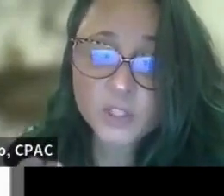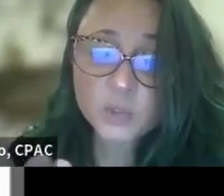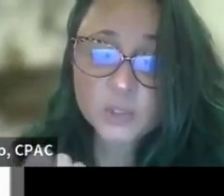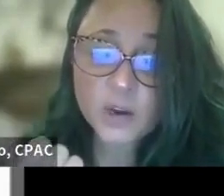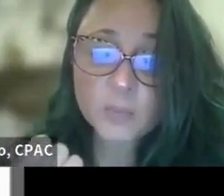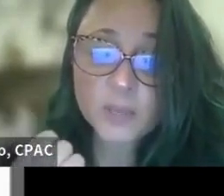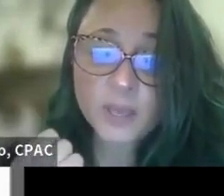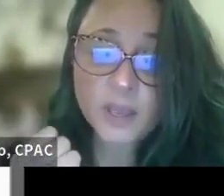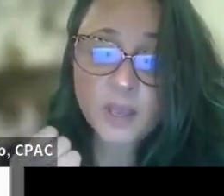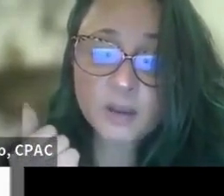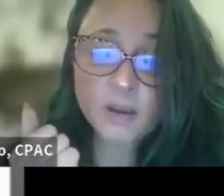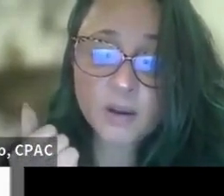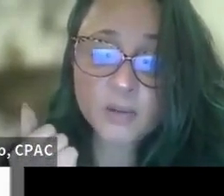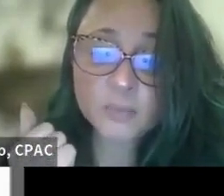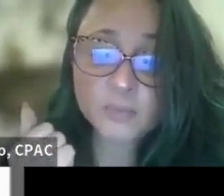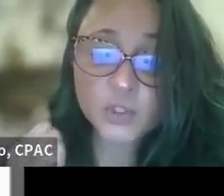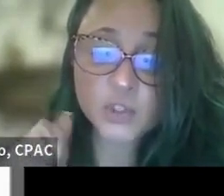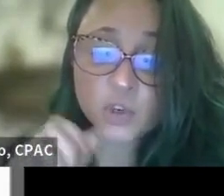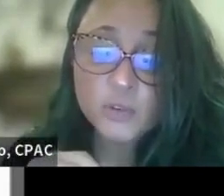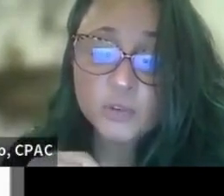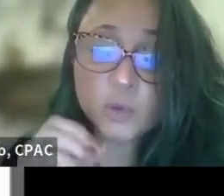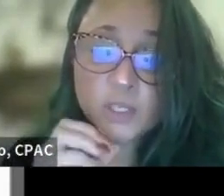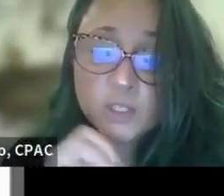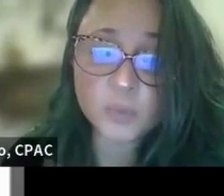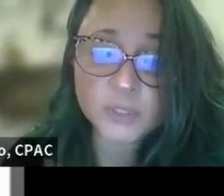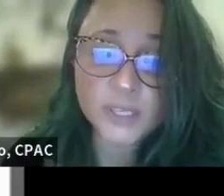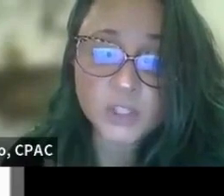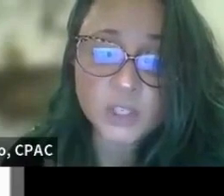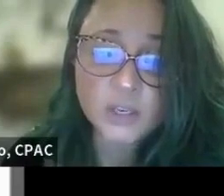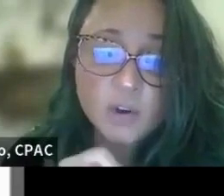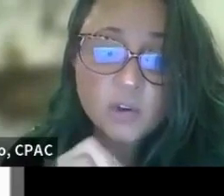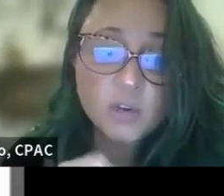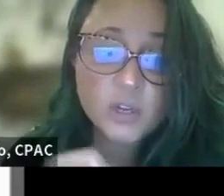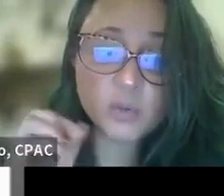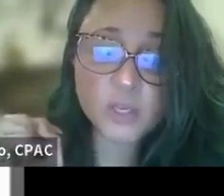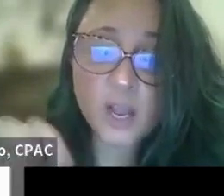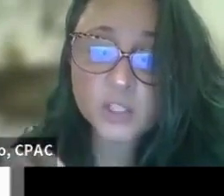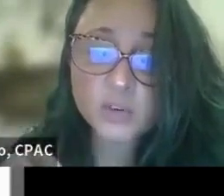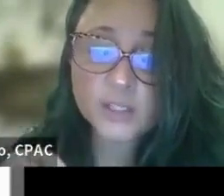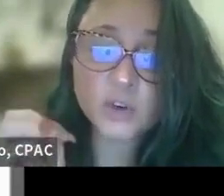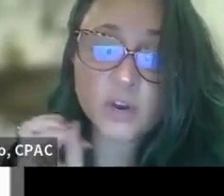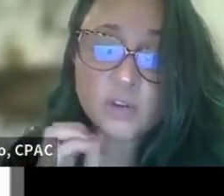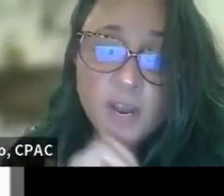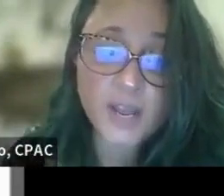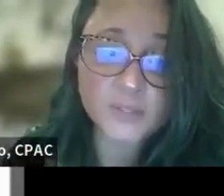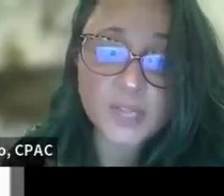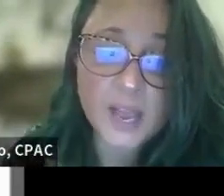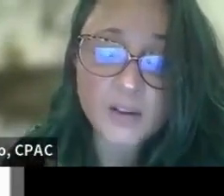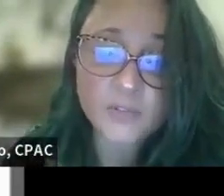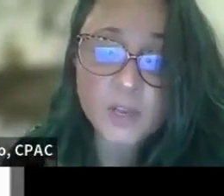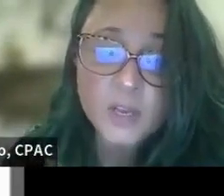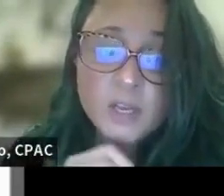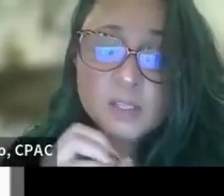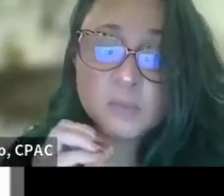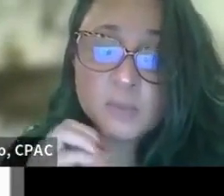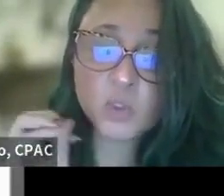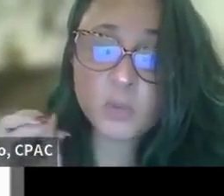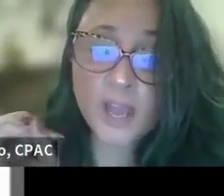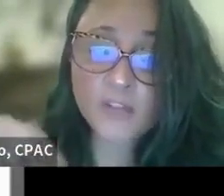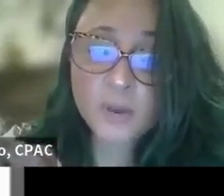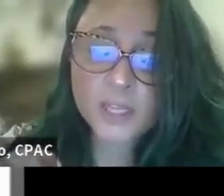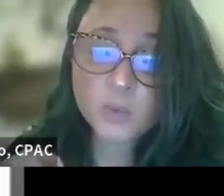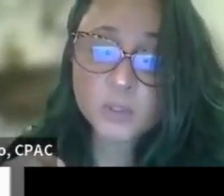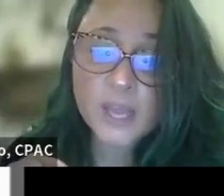然后我们会尽我们最大力量去收集一些信息，然后我们去